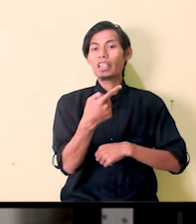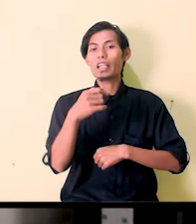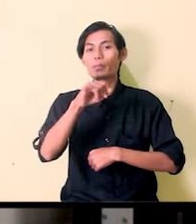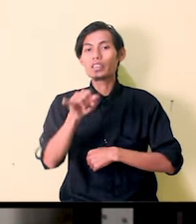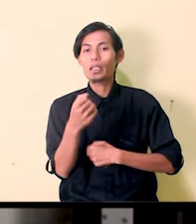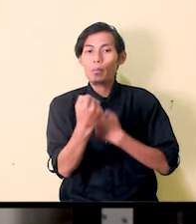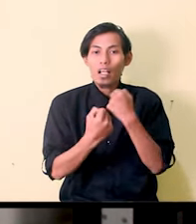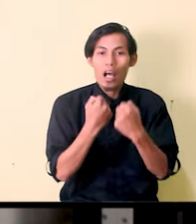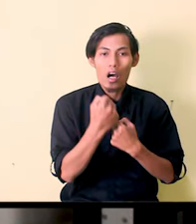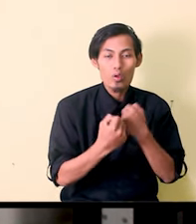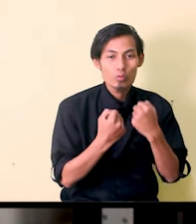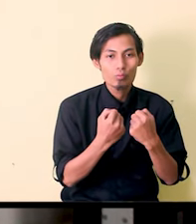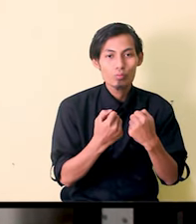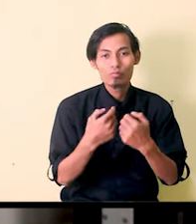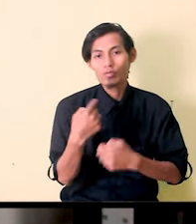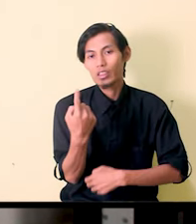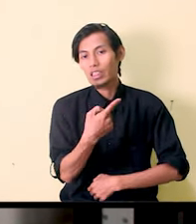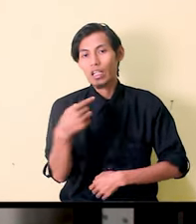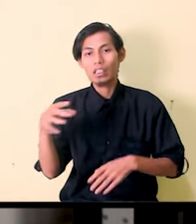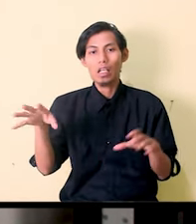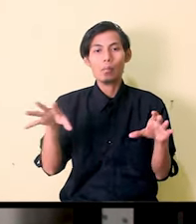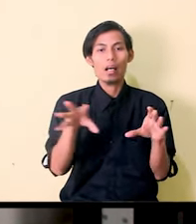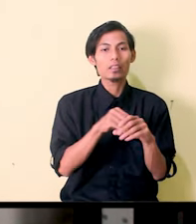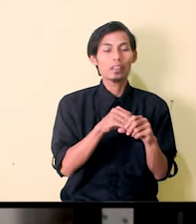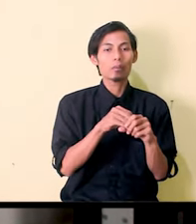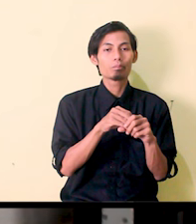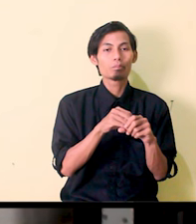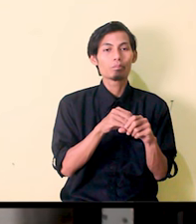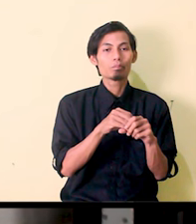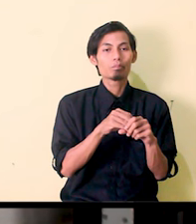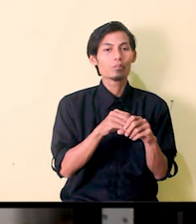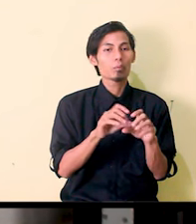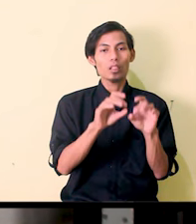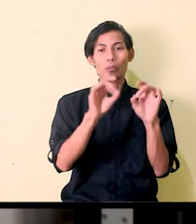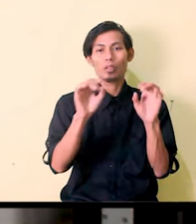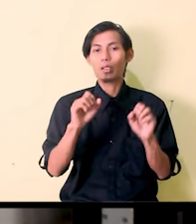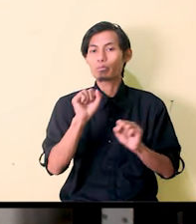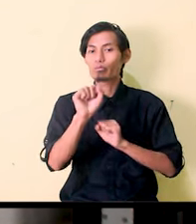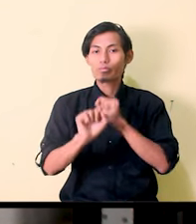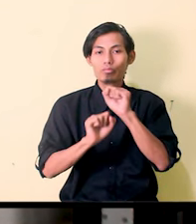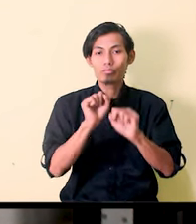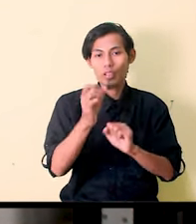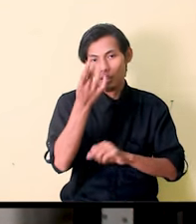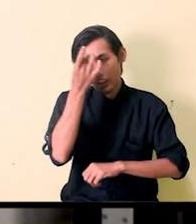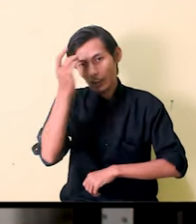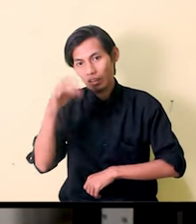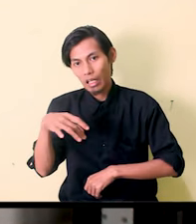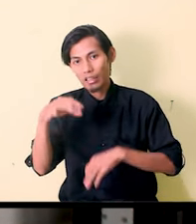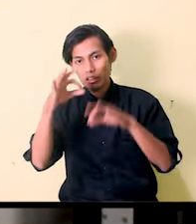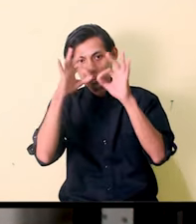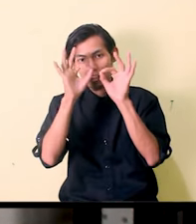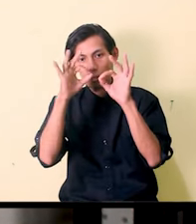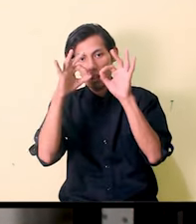itu kita juga dilibatkan dalam kegiatan-kegiatan desa Kecamatan ataupun